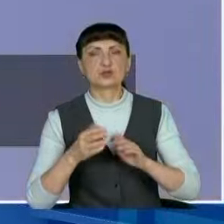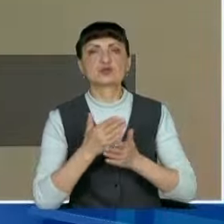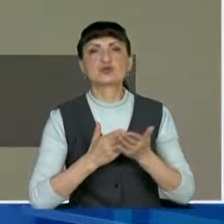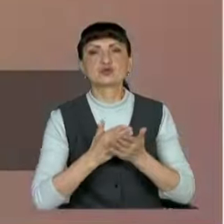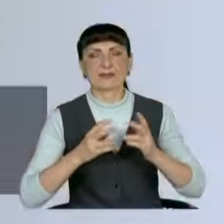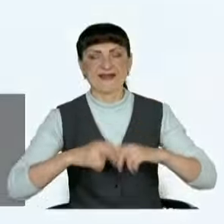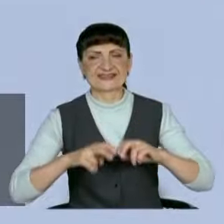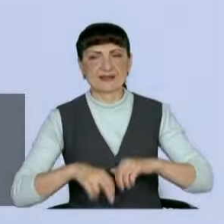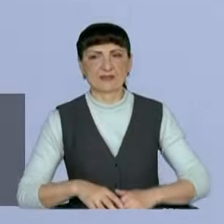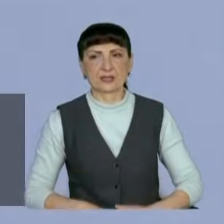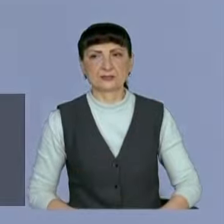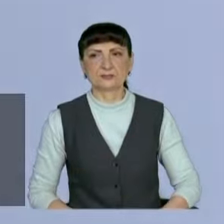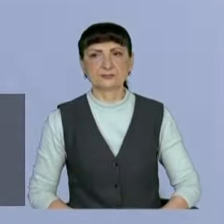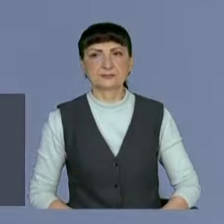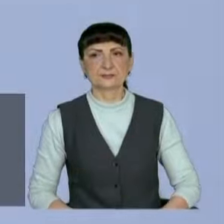расследование.